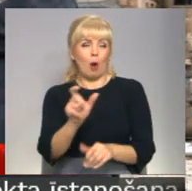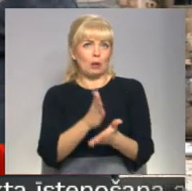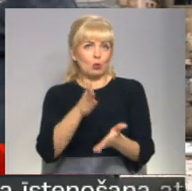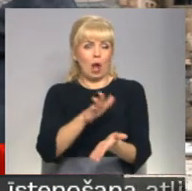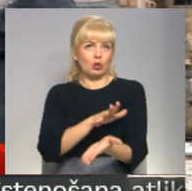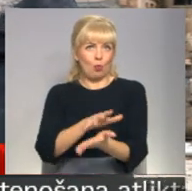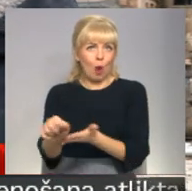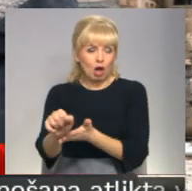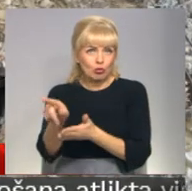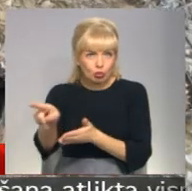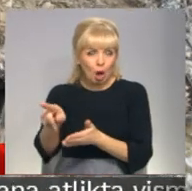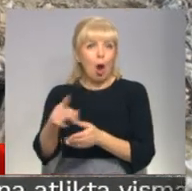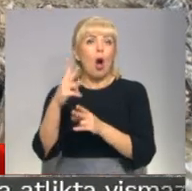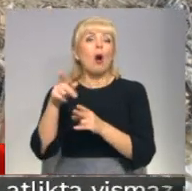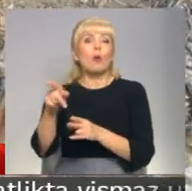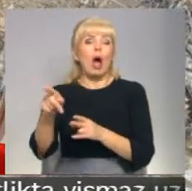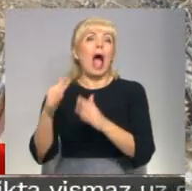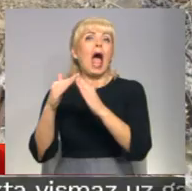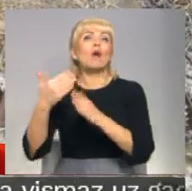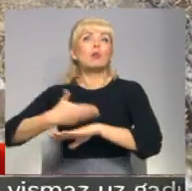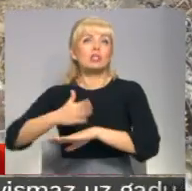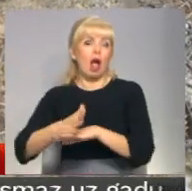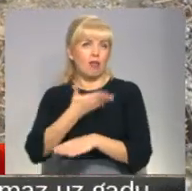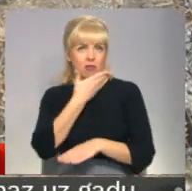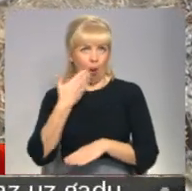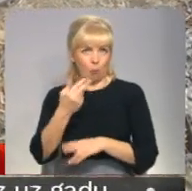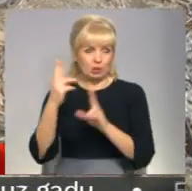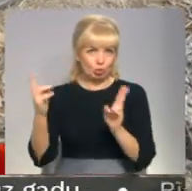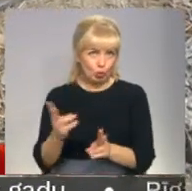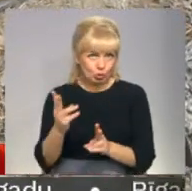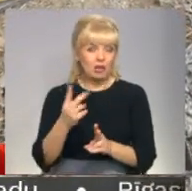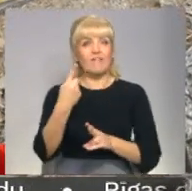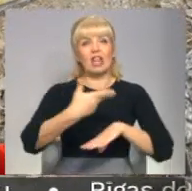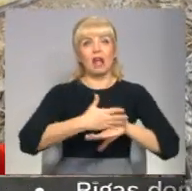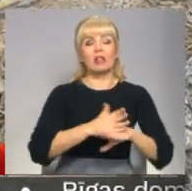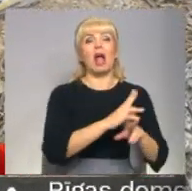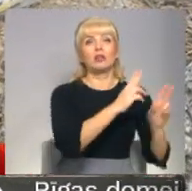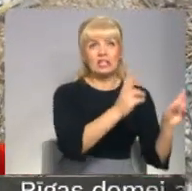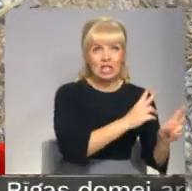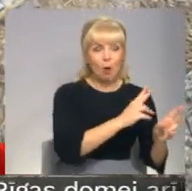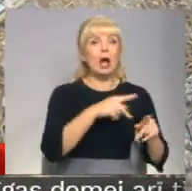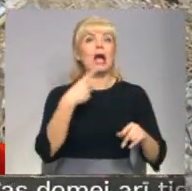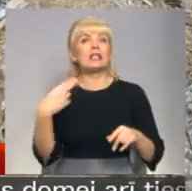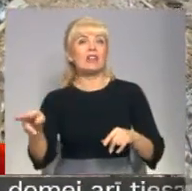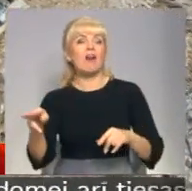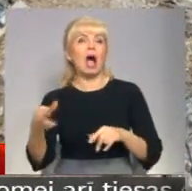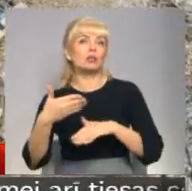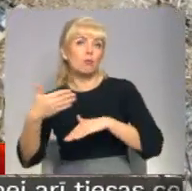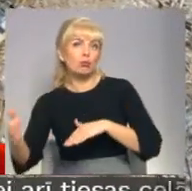kur uguns nebija izskāris. Tur bija viena tāda daļa izdegusi un bija divās pusēs